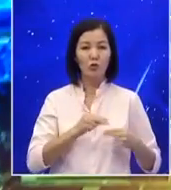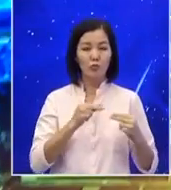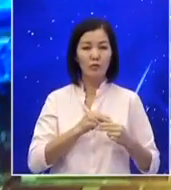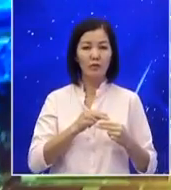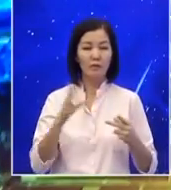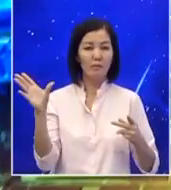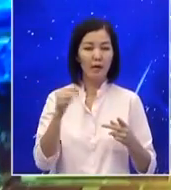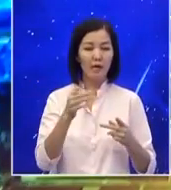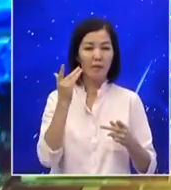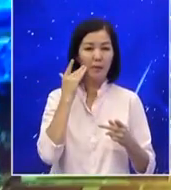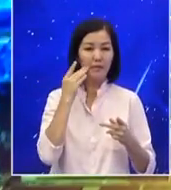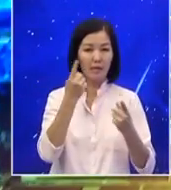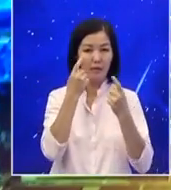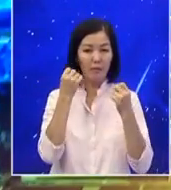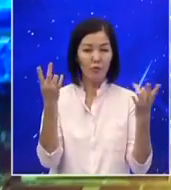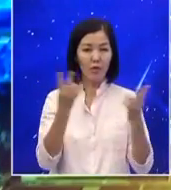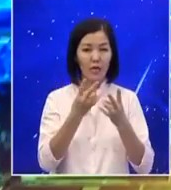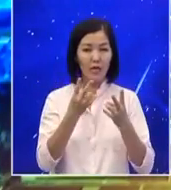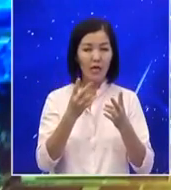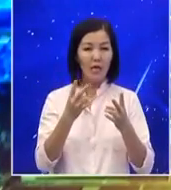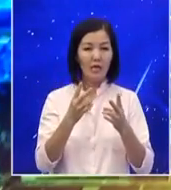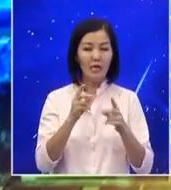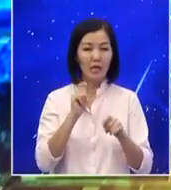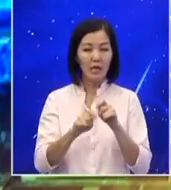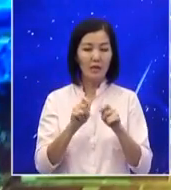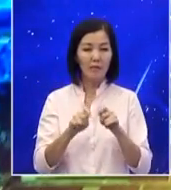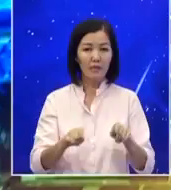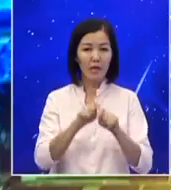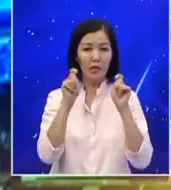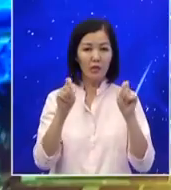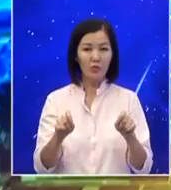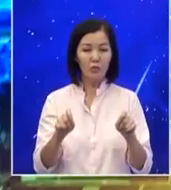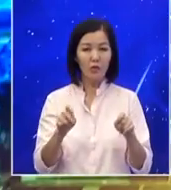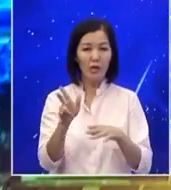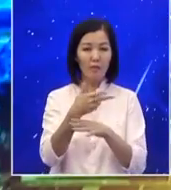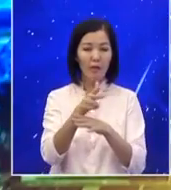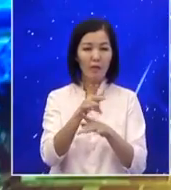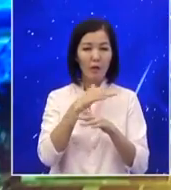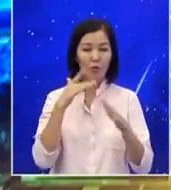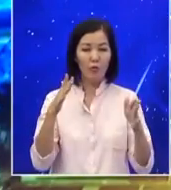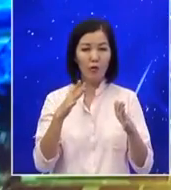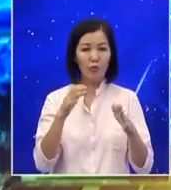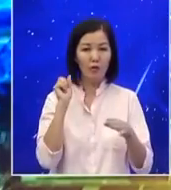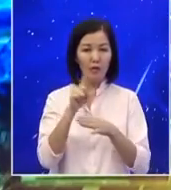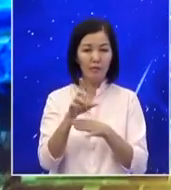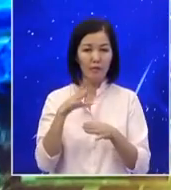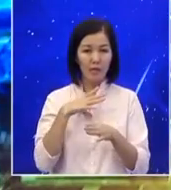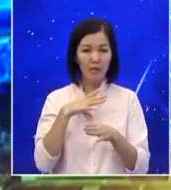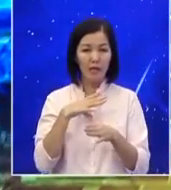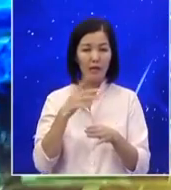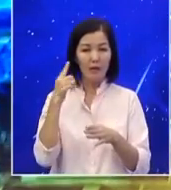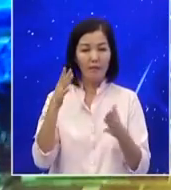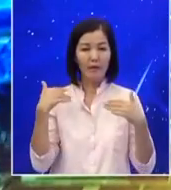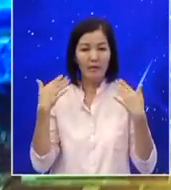болу керек. Мұнан бөлек қылмысты ашуын жеңілдету үшін бейне бақылау камерасын көбейтуді де қарастыруды міндеттеген еді. Бастама